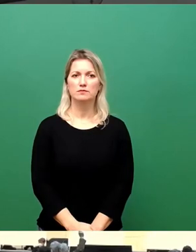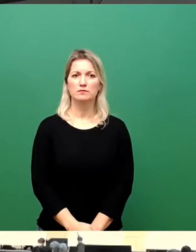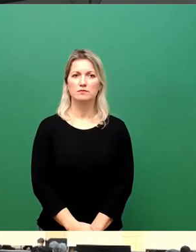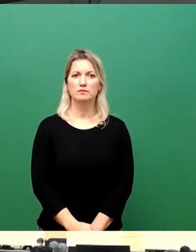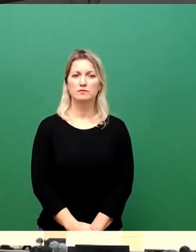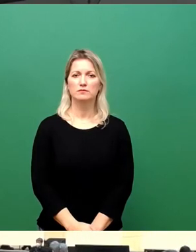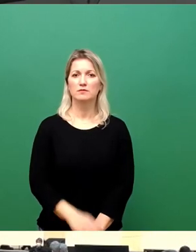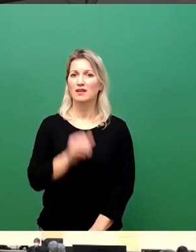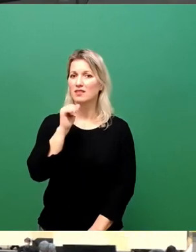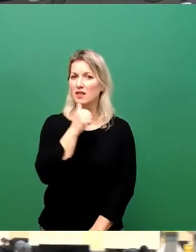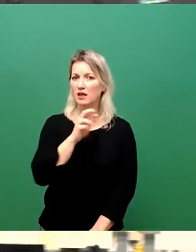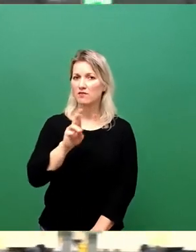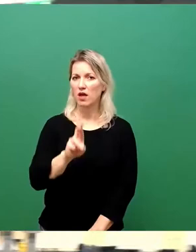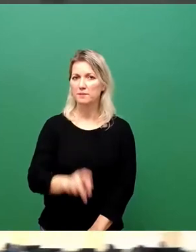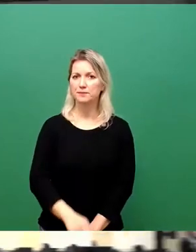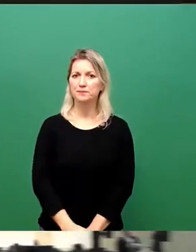Gegenstimmen